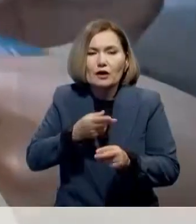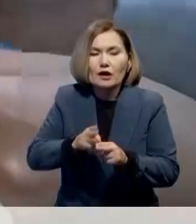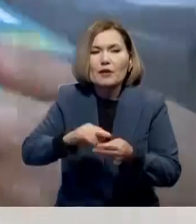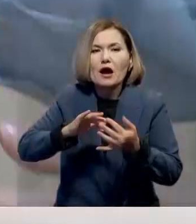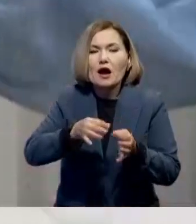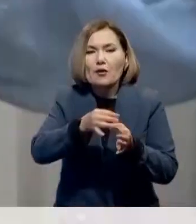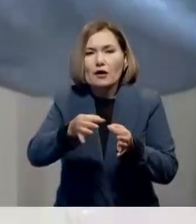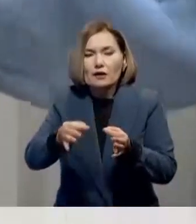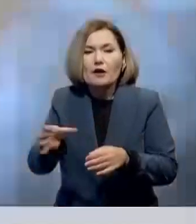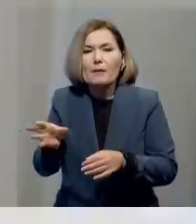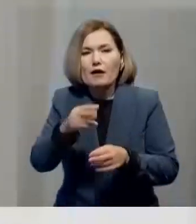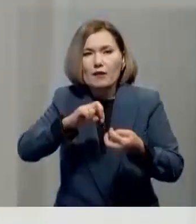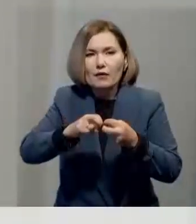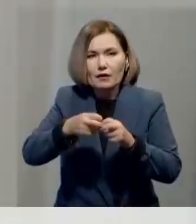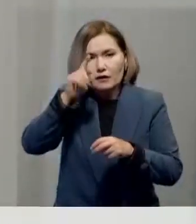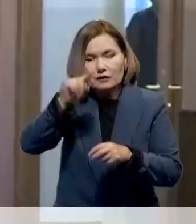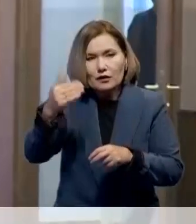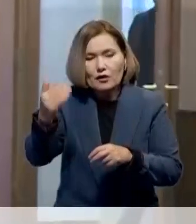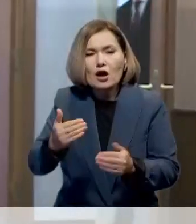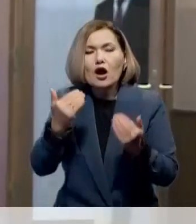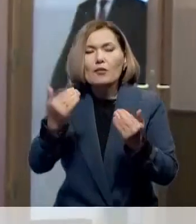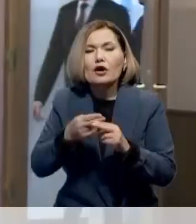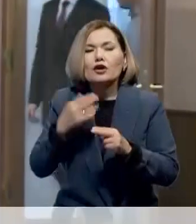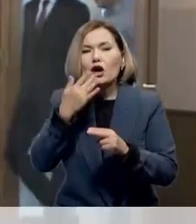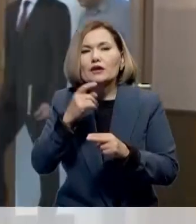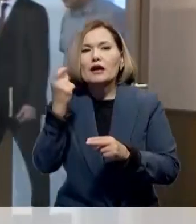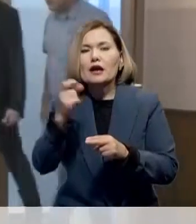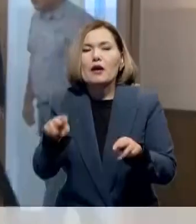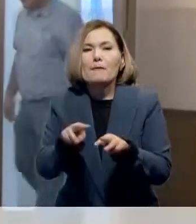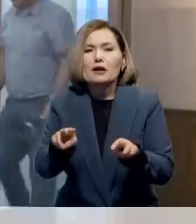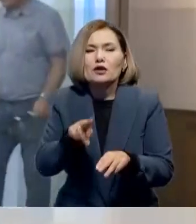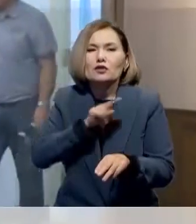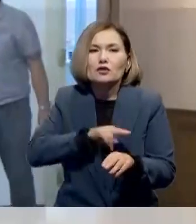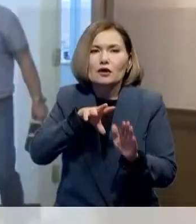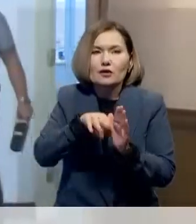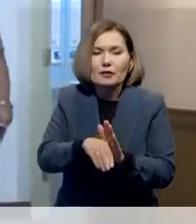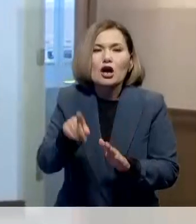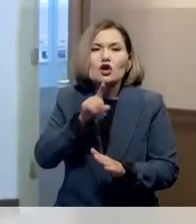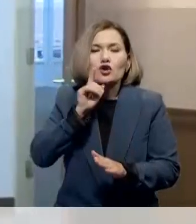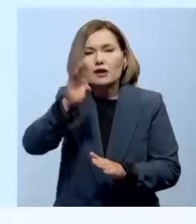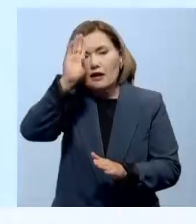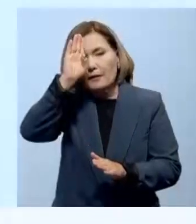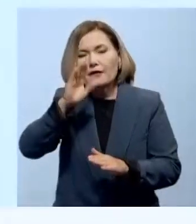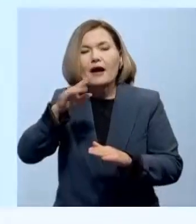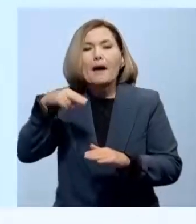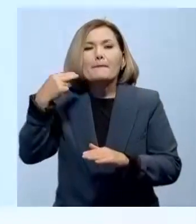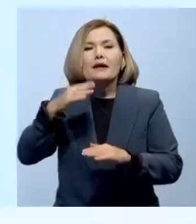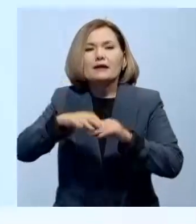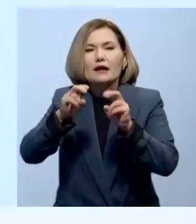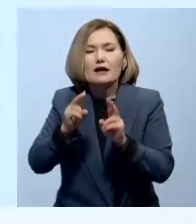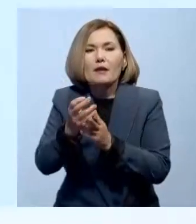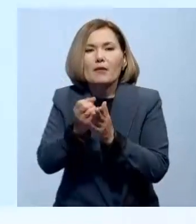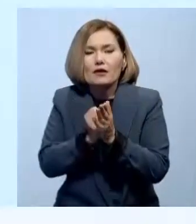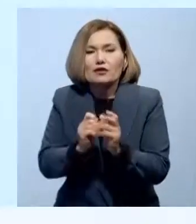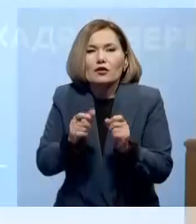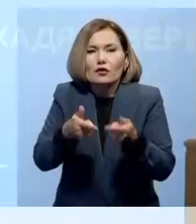ауыл аймақтың тыныс-тіршілігімен етене таныс. Ал бүгінде ұлттық экономика министрлігінде жұмыс істейді. Жас жігіт президенттік кадрлық резервке